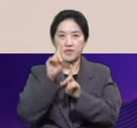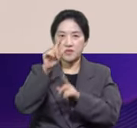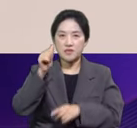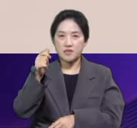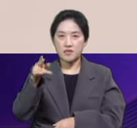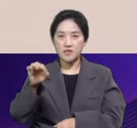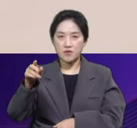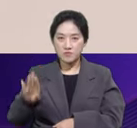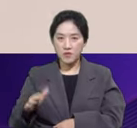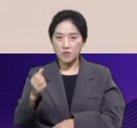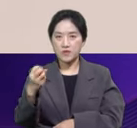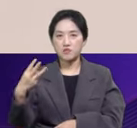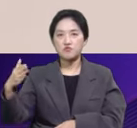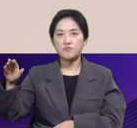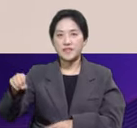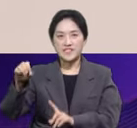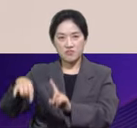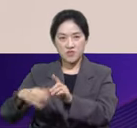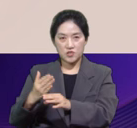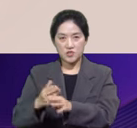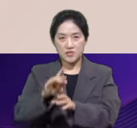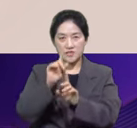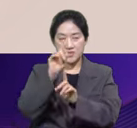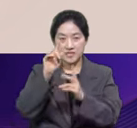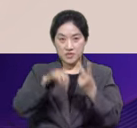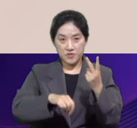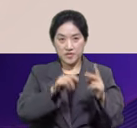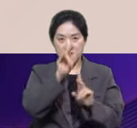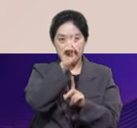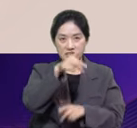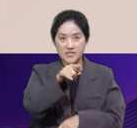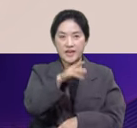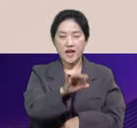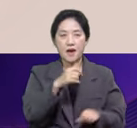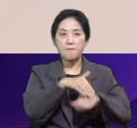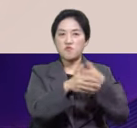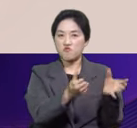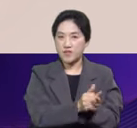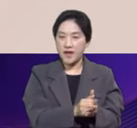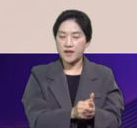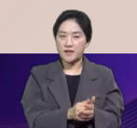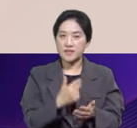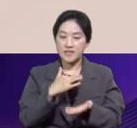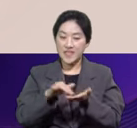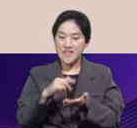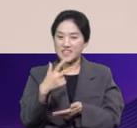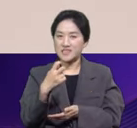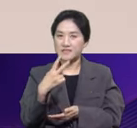후보가 53.9%로 현재 1위, 2위는 민주당 이재하 후보입니다. 표차는 73표입니다.